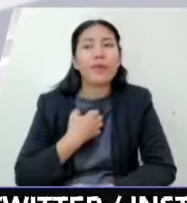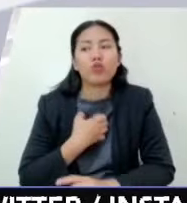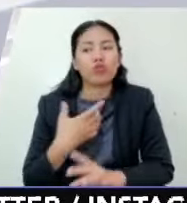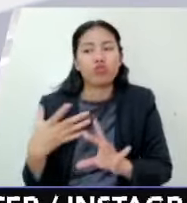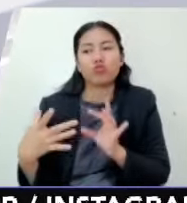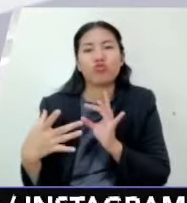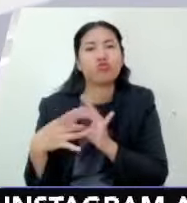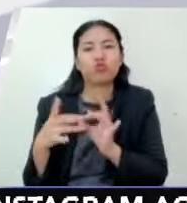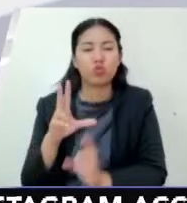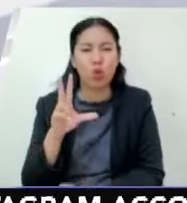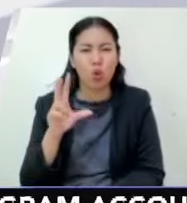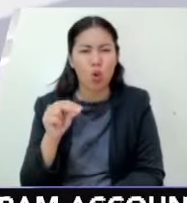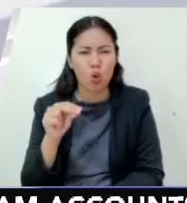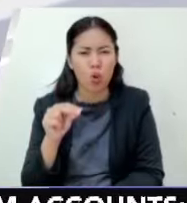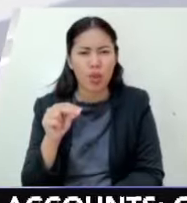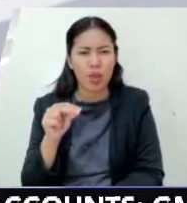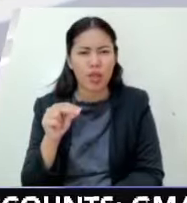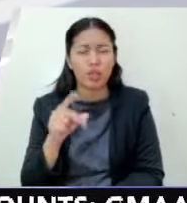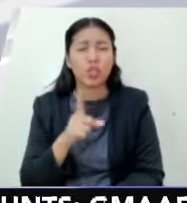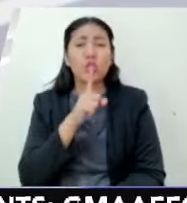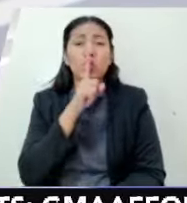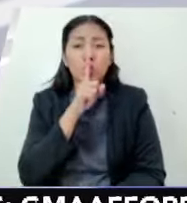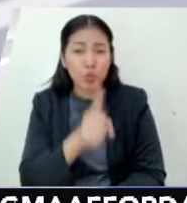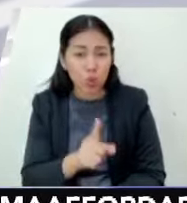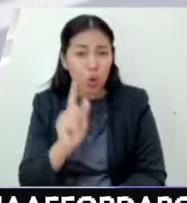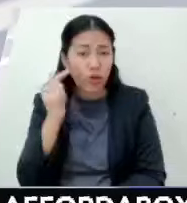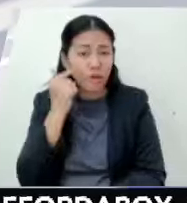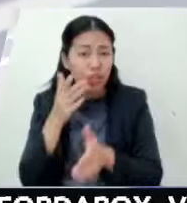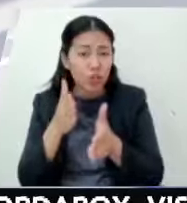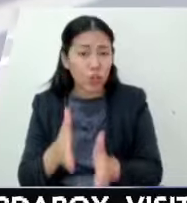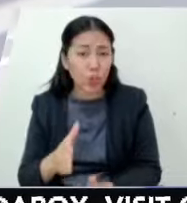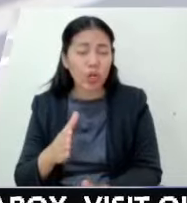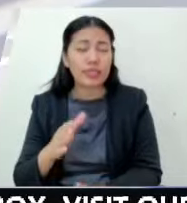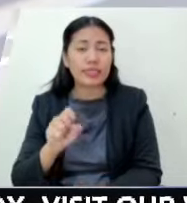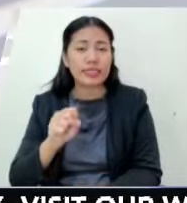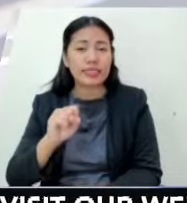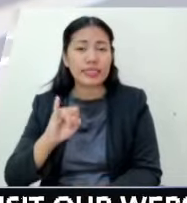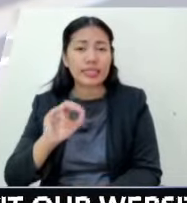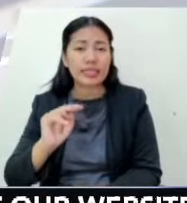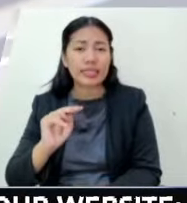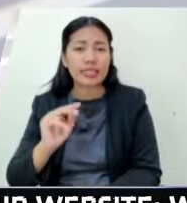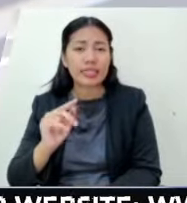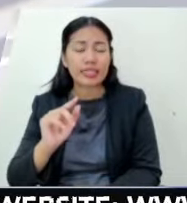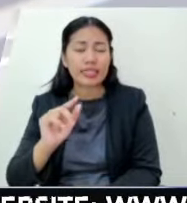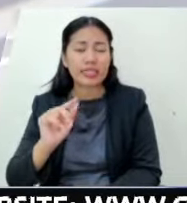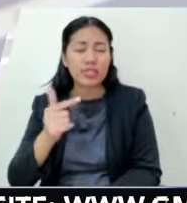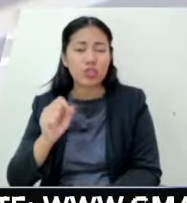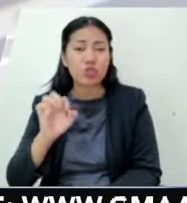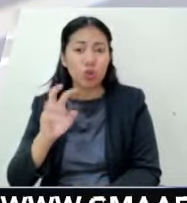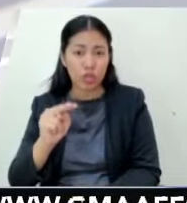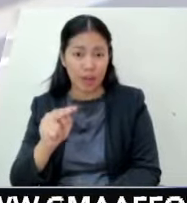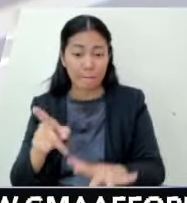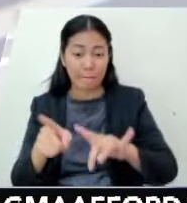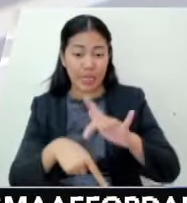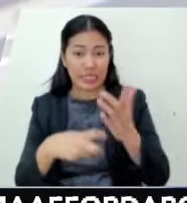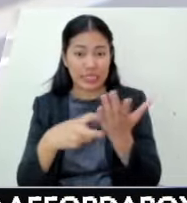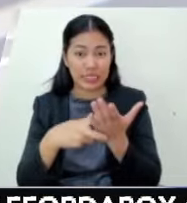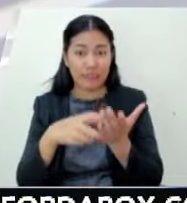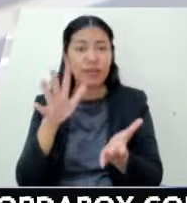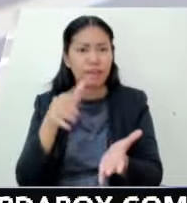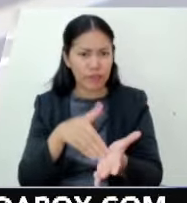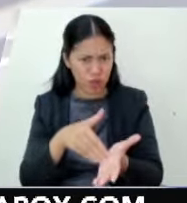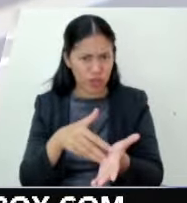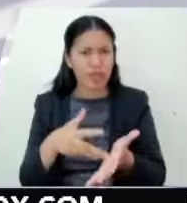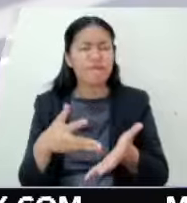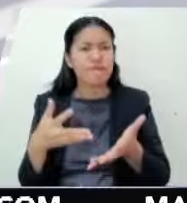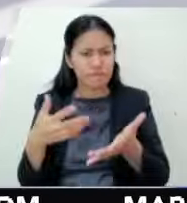Igan. In fact, binayaran po ni Governor yung 2,000 tickets na tigli 5,000. Binayaran niya po bago naman po